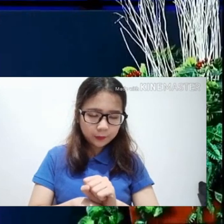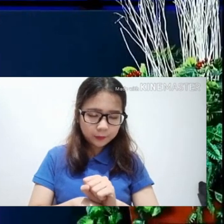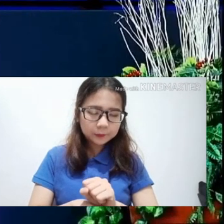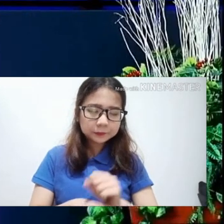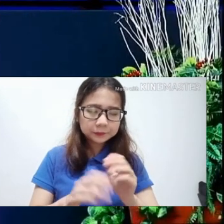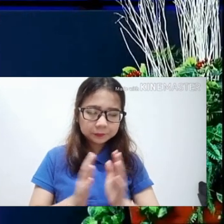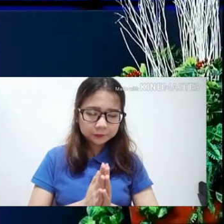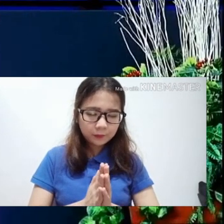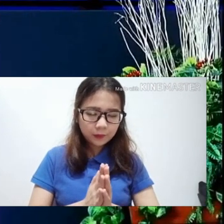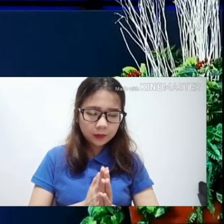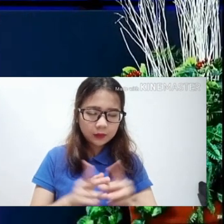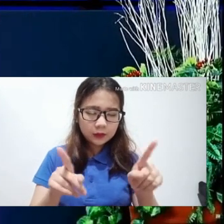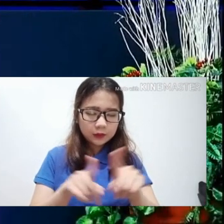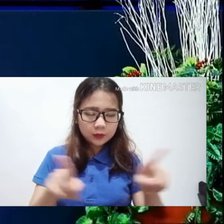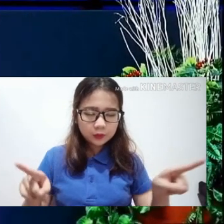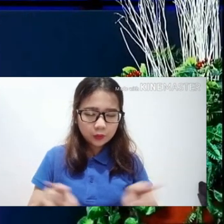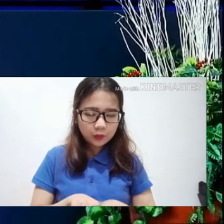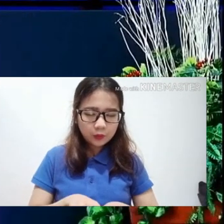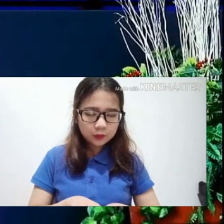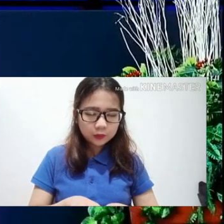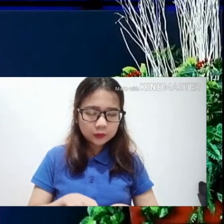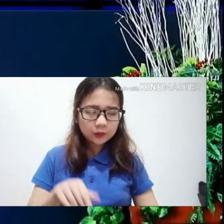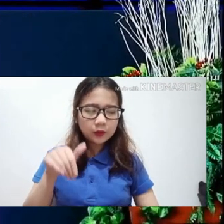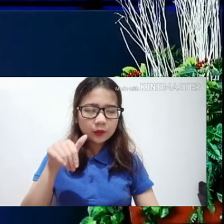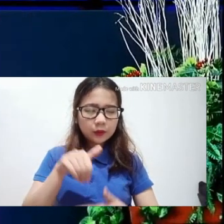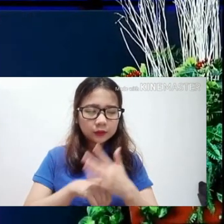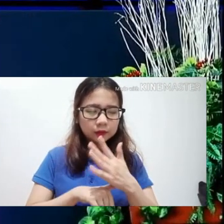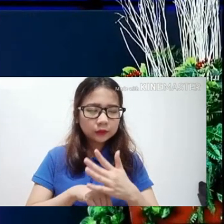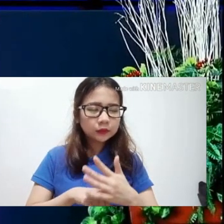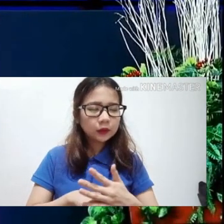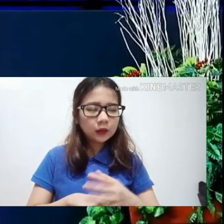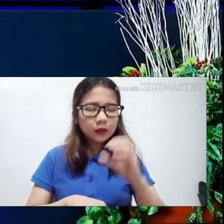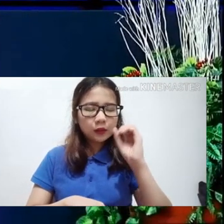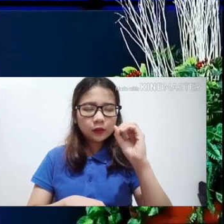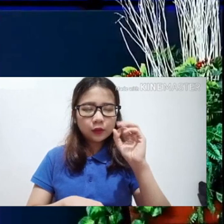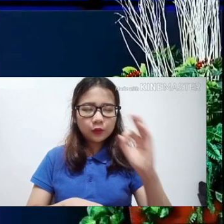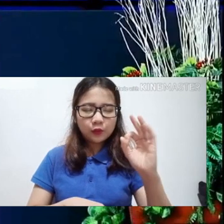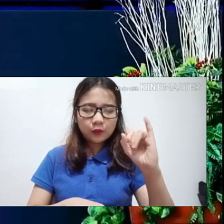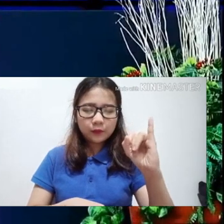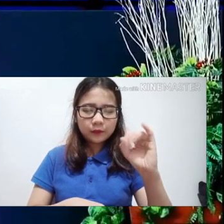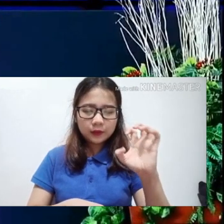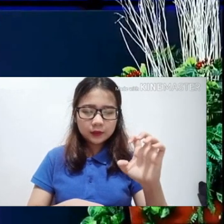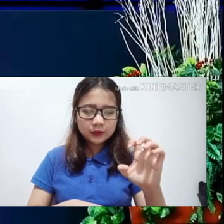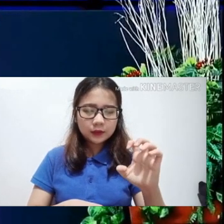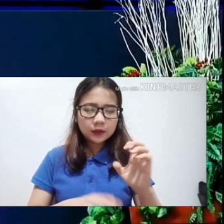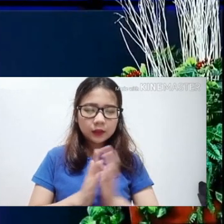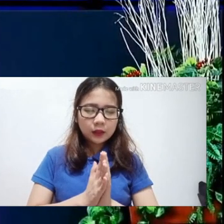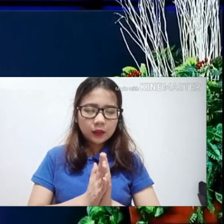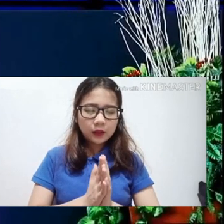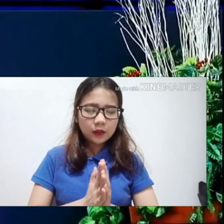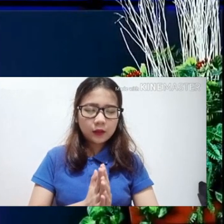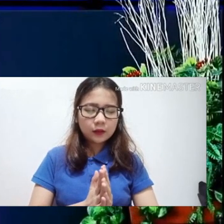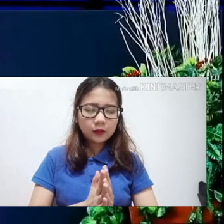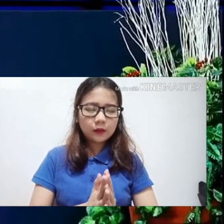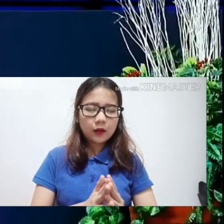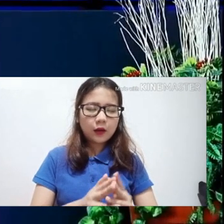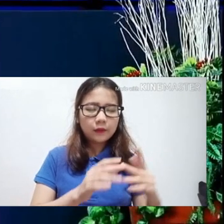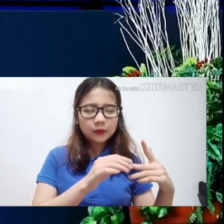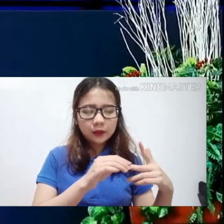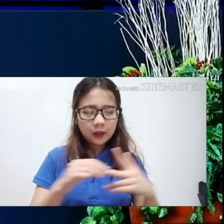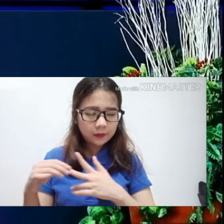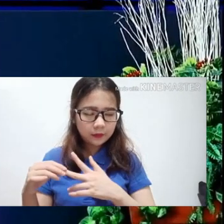pag-travel, going back to work, at maging sa kanilang pong mamalagi sa kanilang opisina, na sila po, Panginoon, ay bigyan nyo ng pag-iingat